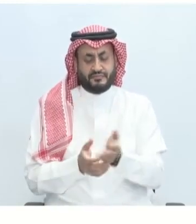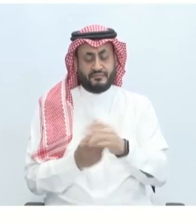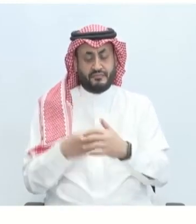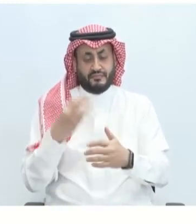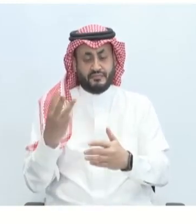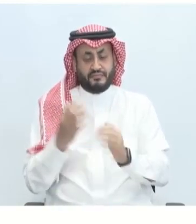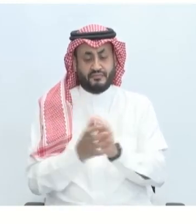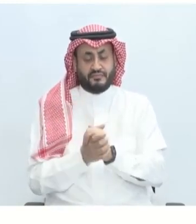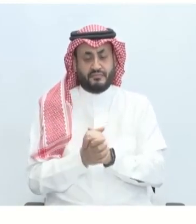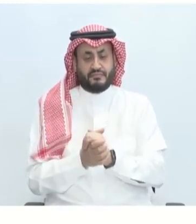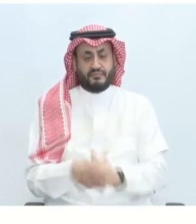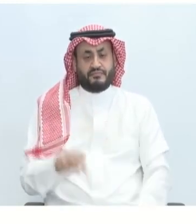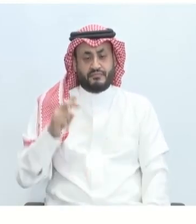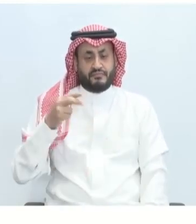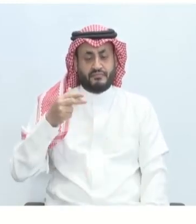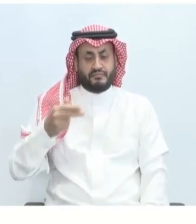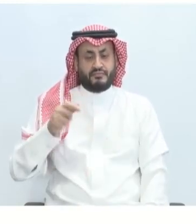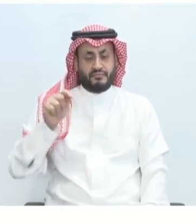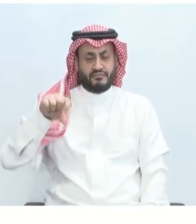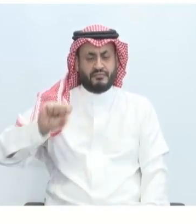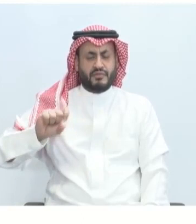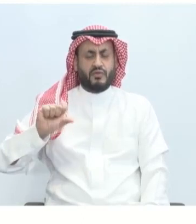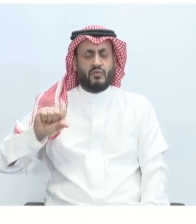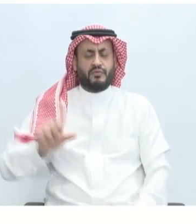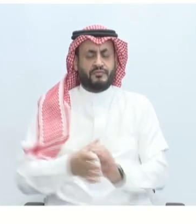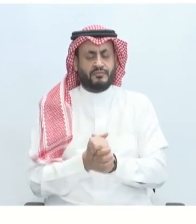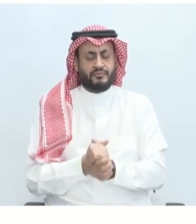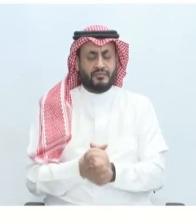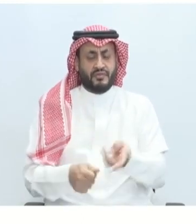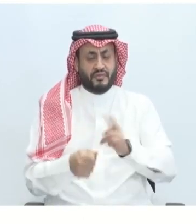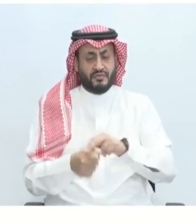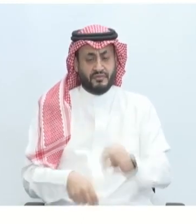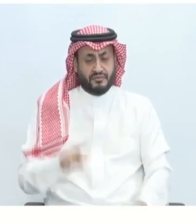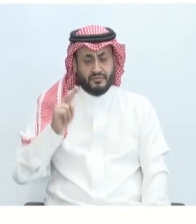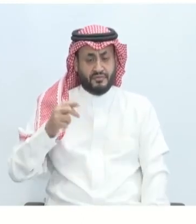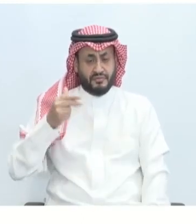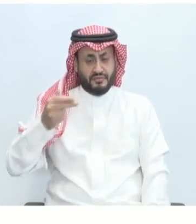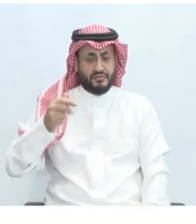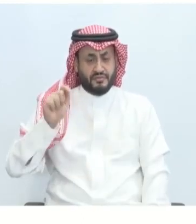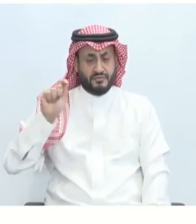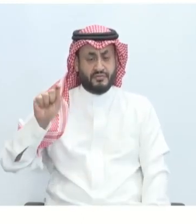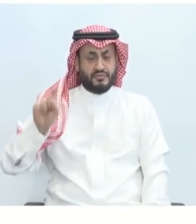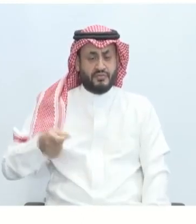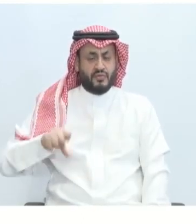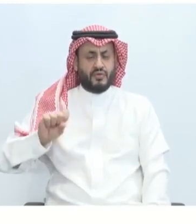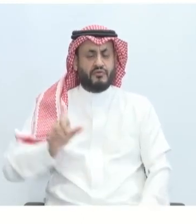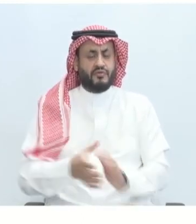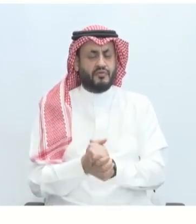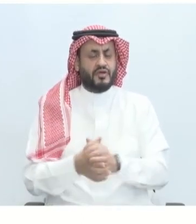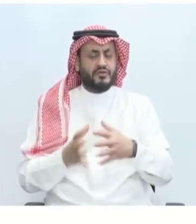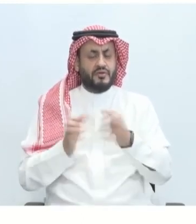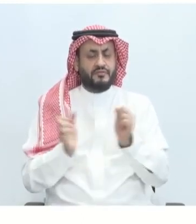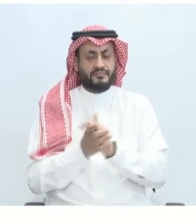الثالثه هنا وتغفروا تعفوا وتصفحوا وتغفروا ما معنى كلمه